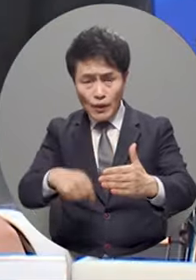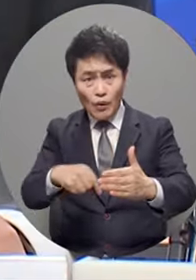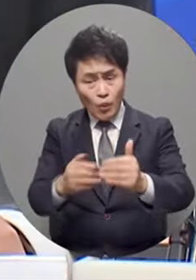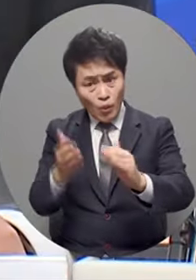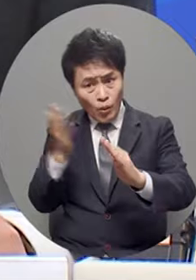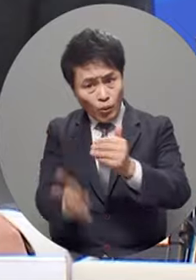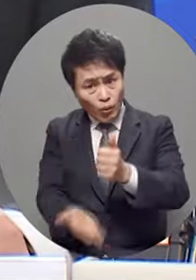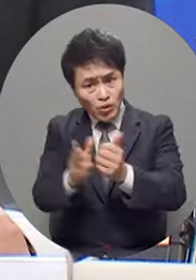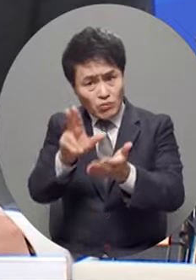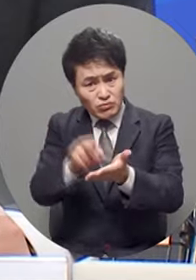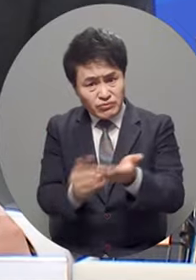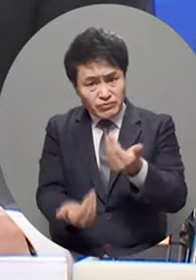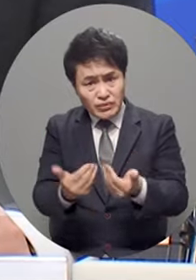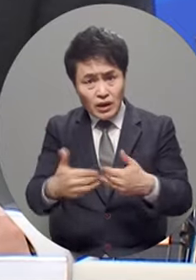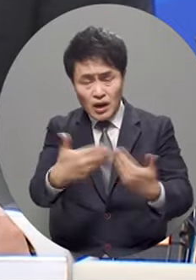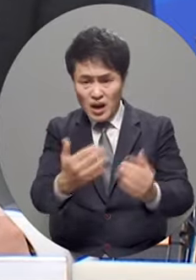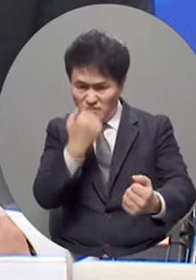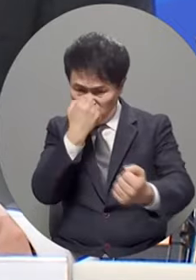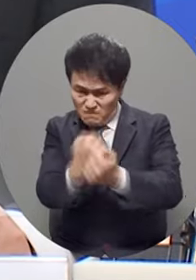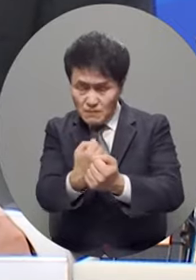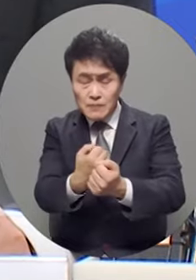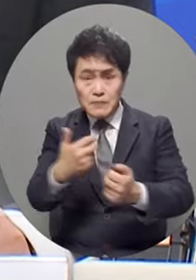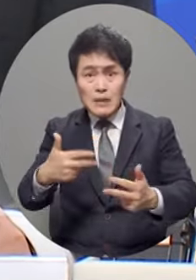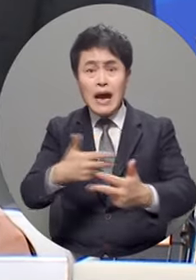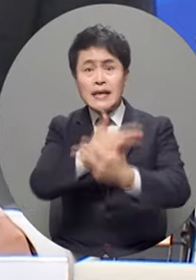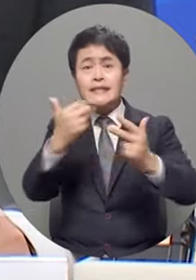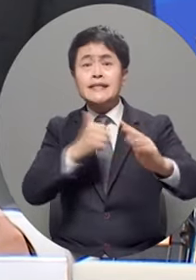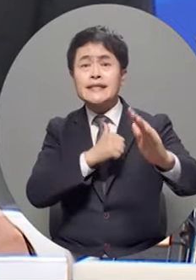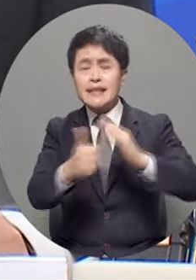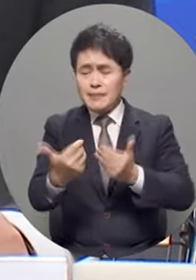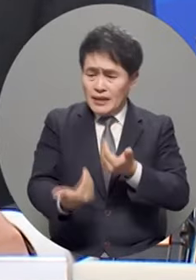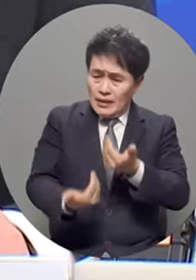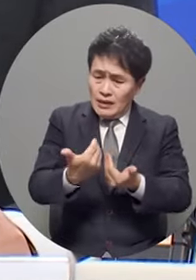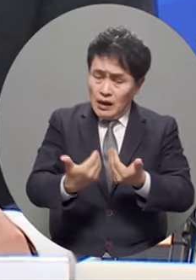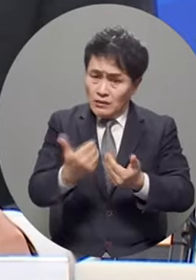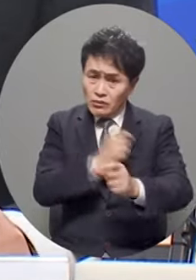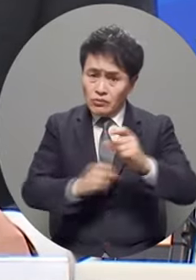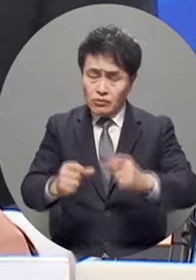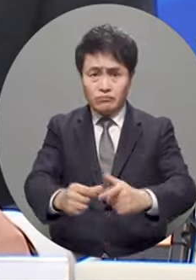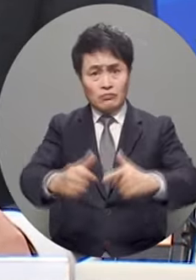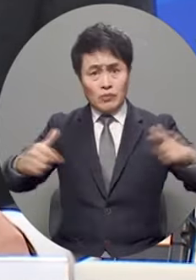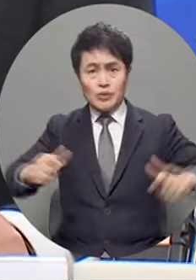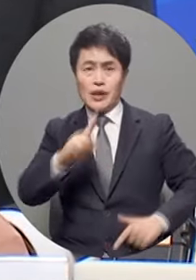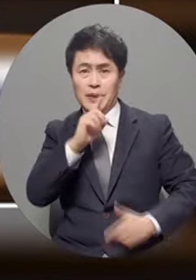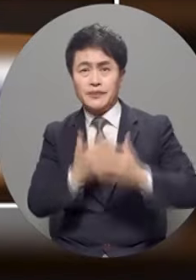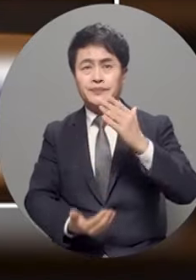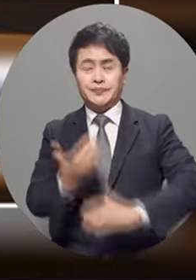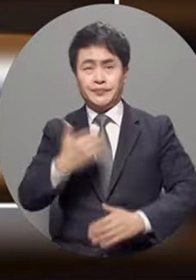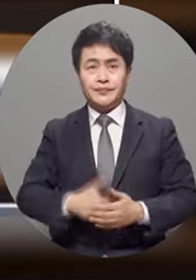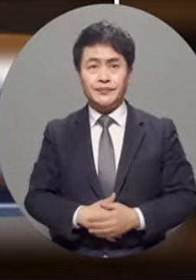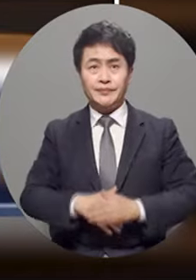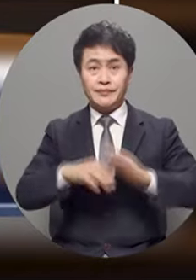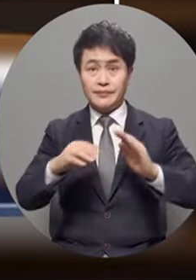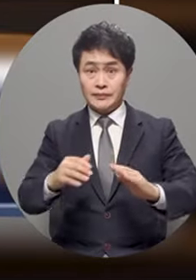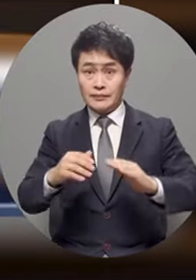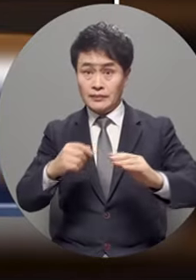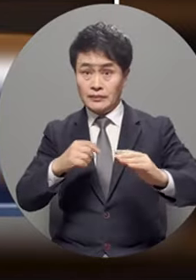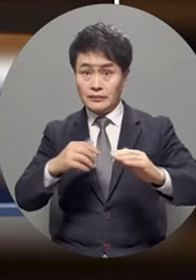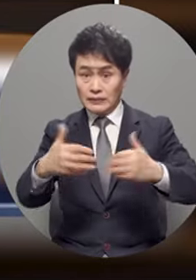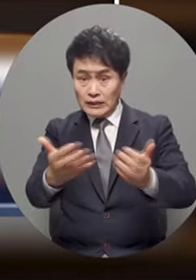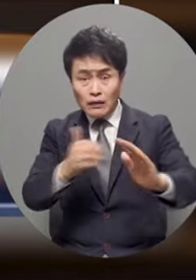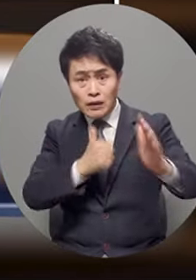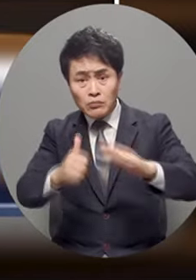건데 정면 돌파 의지를 보이고 있는 이재명 대표와 갈등으로 번질 수 있다는 해석도 나옵니다. 당대표 아니라 누구도 손을 못